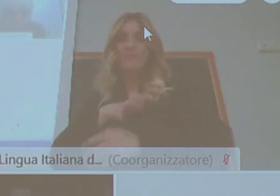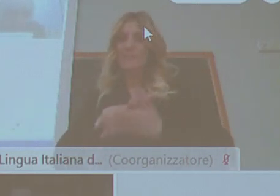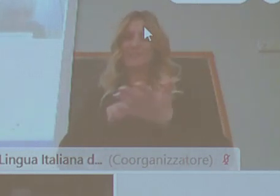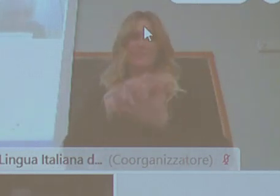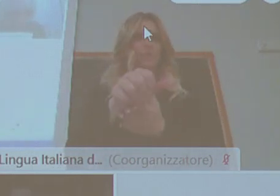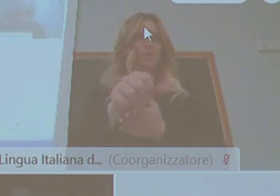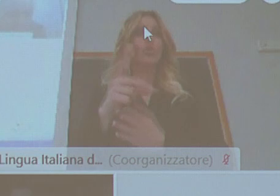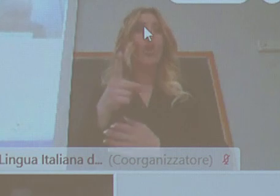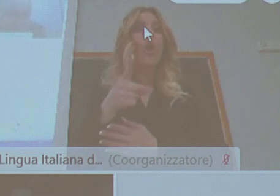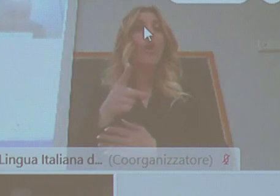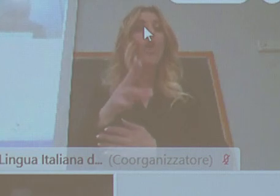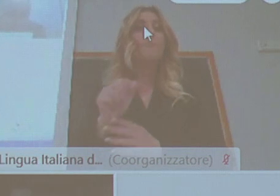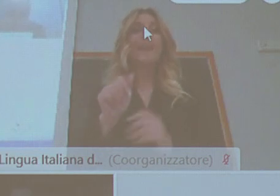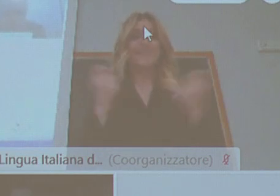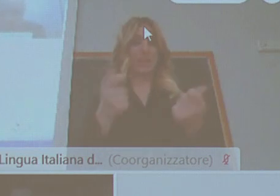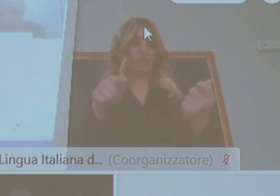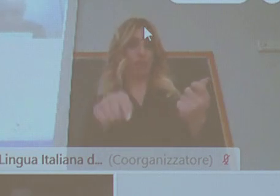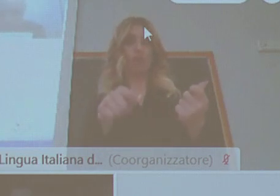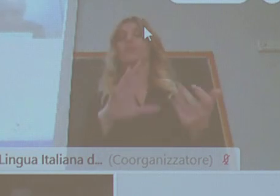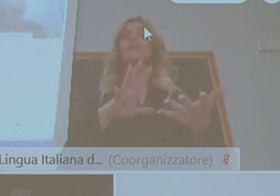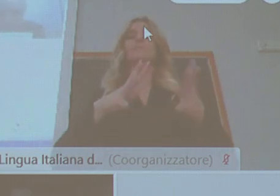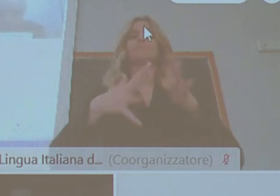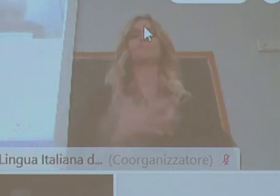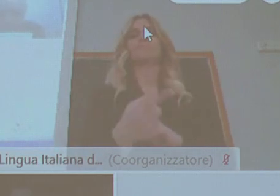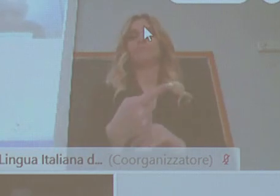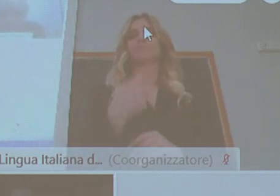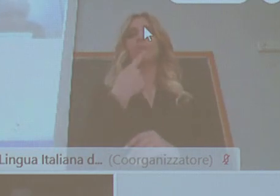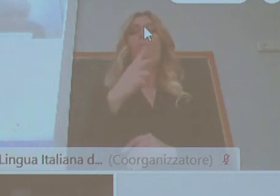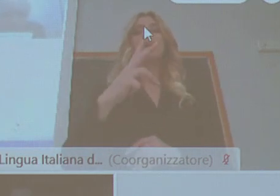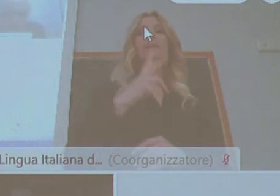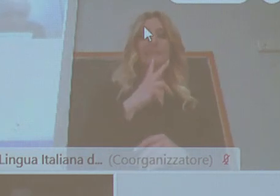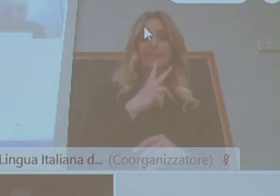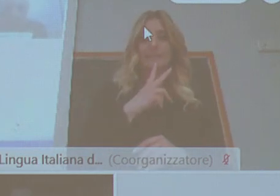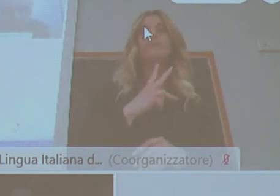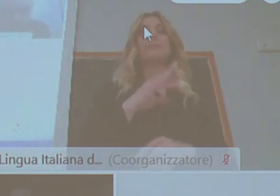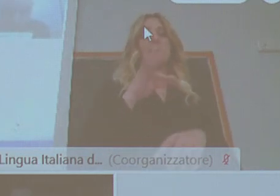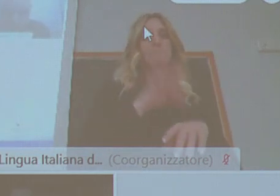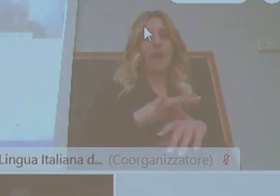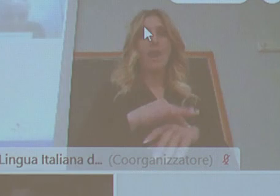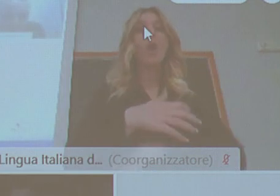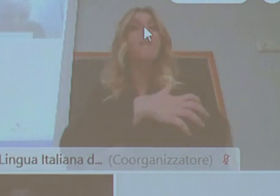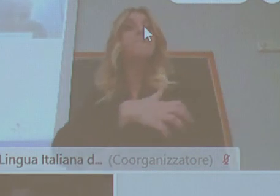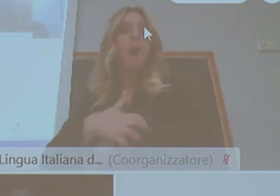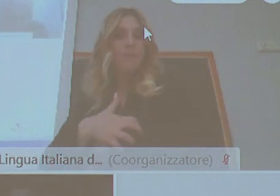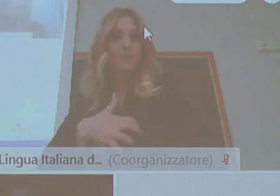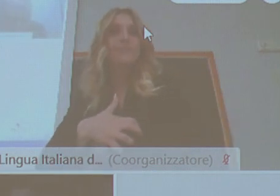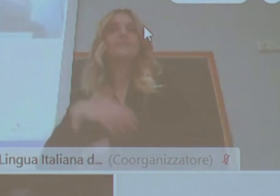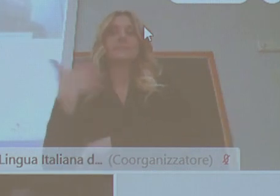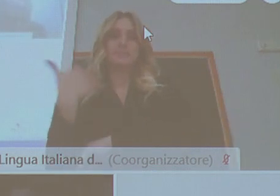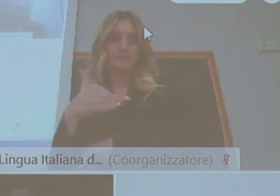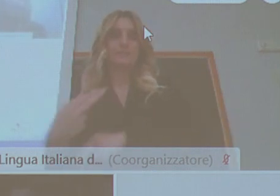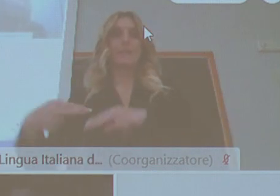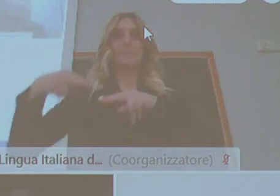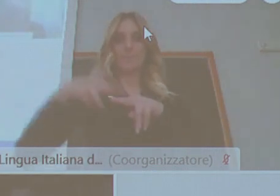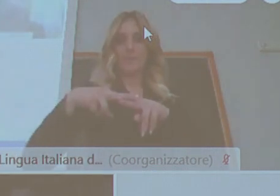fatto più male ai ricchi e ha portato i poveri ad affacciarsi sulla scena economica,